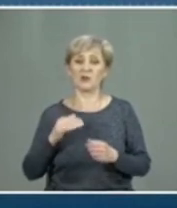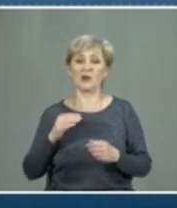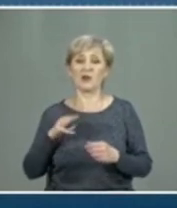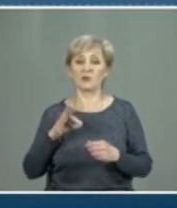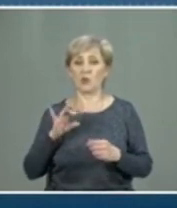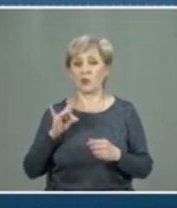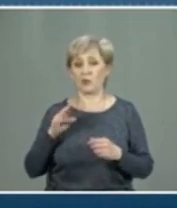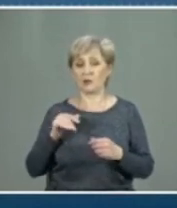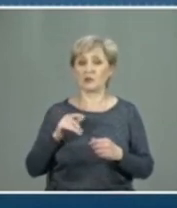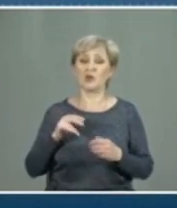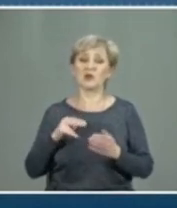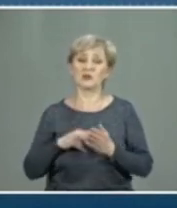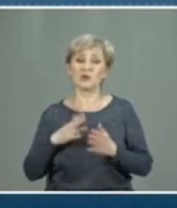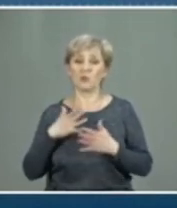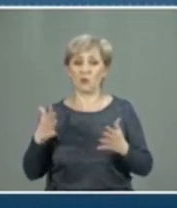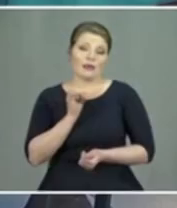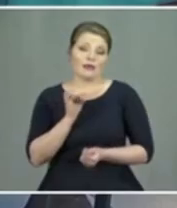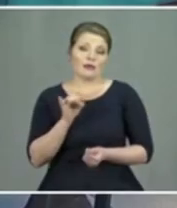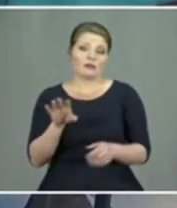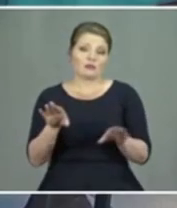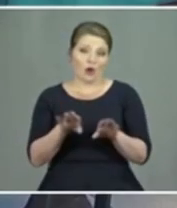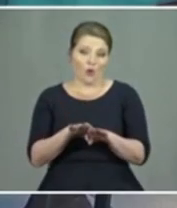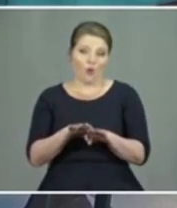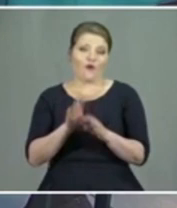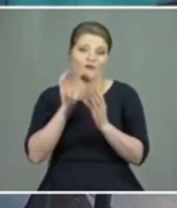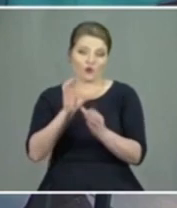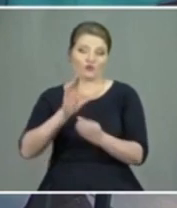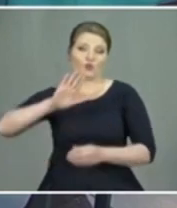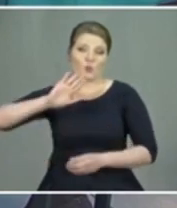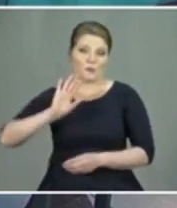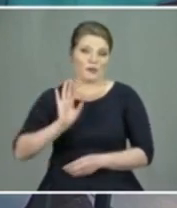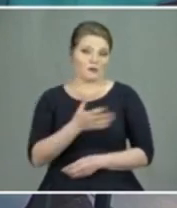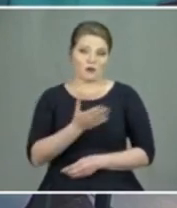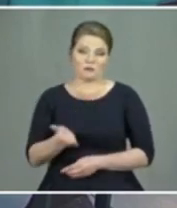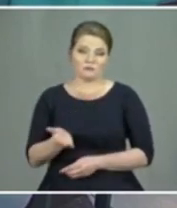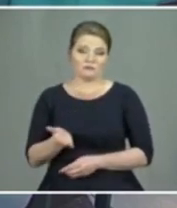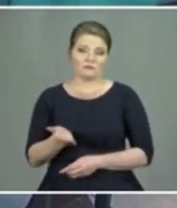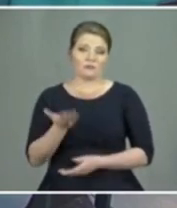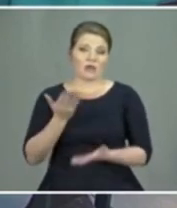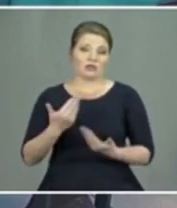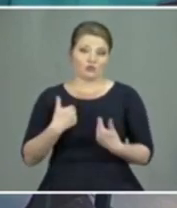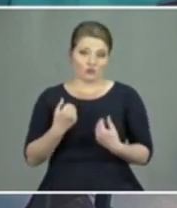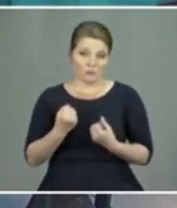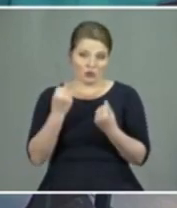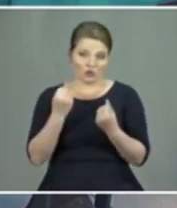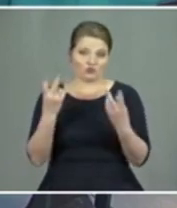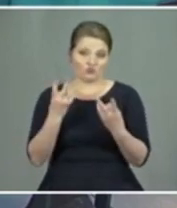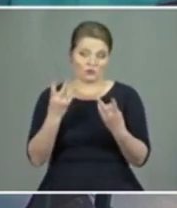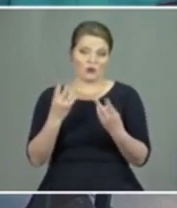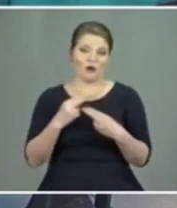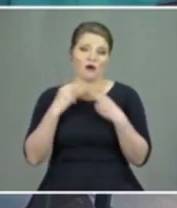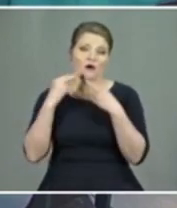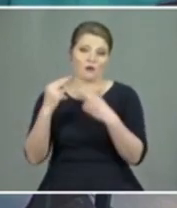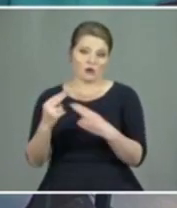Не обошел вниманием глава региона СВО. Рассказал, как область помогает бойцам и их семьям. Всего на эти цели в текущем году